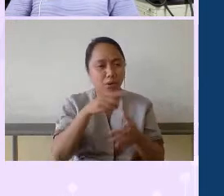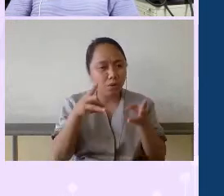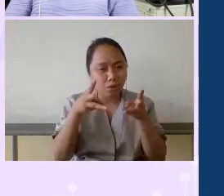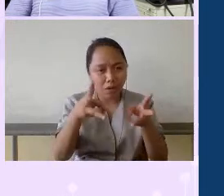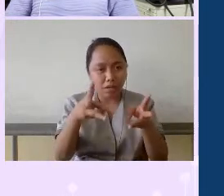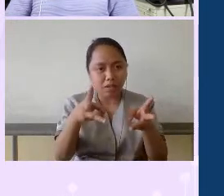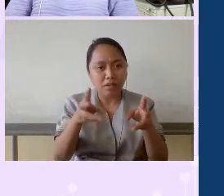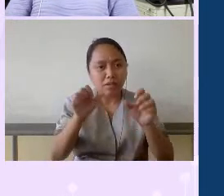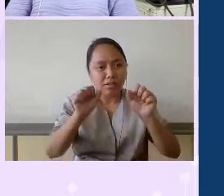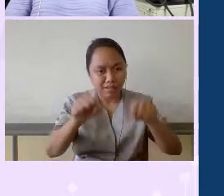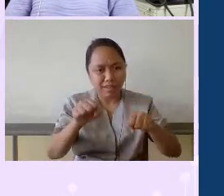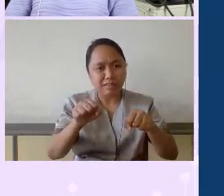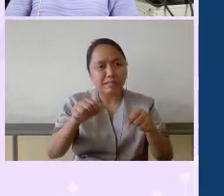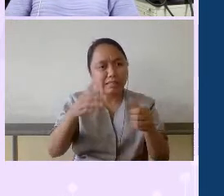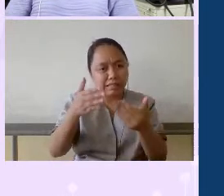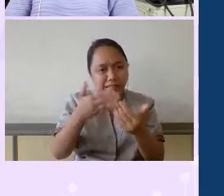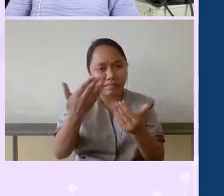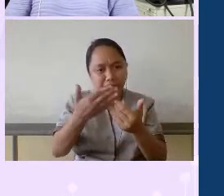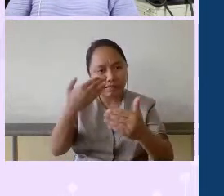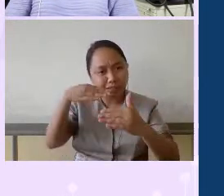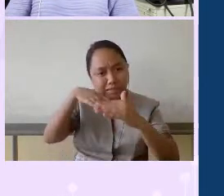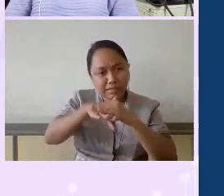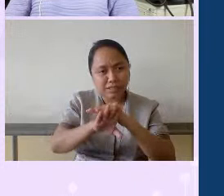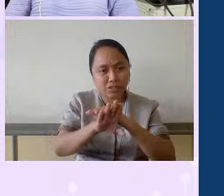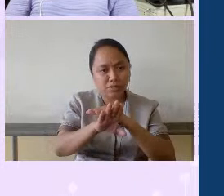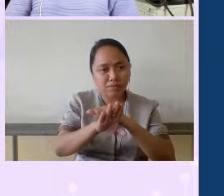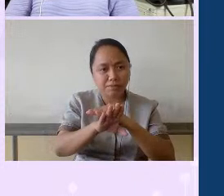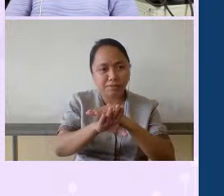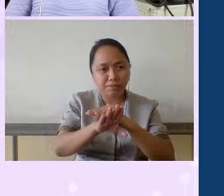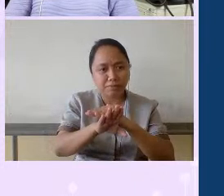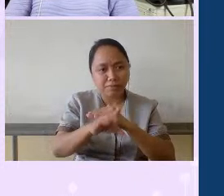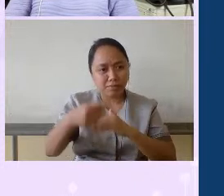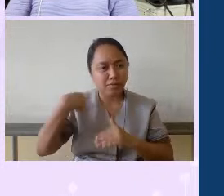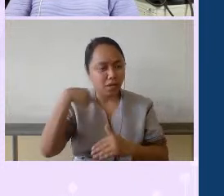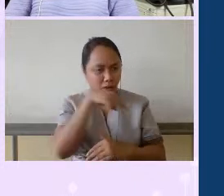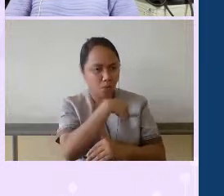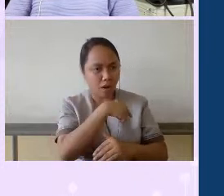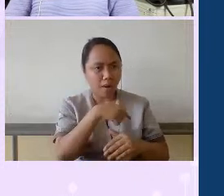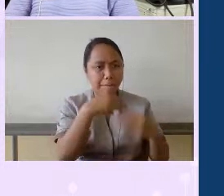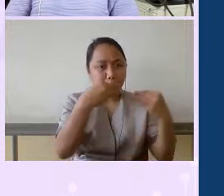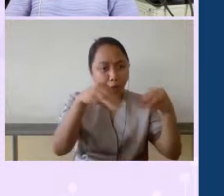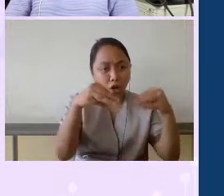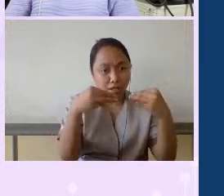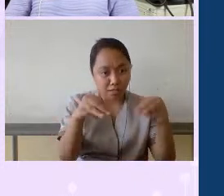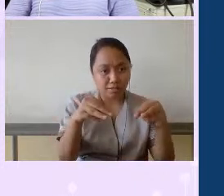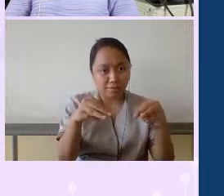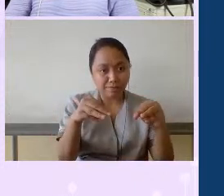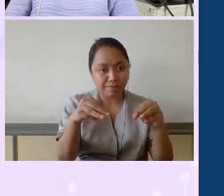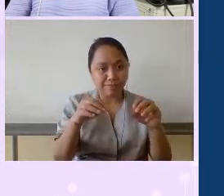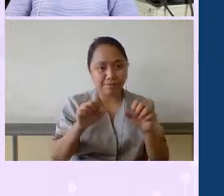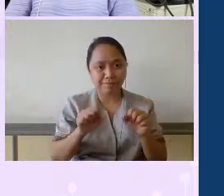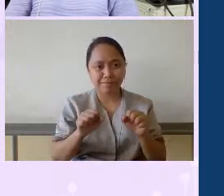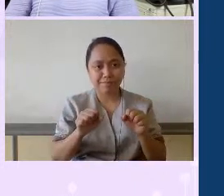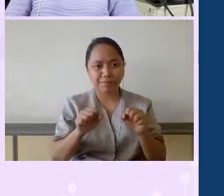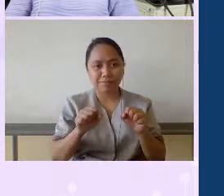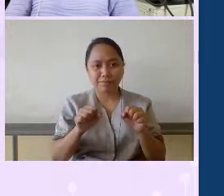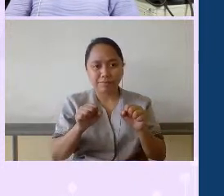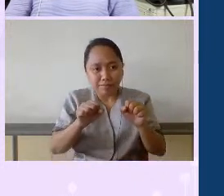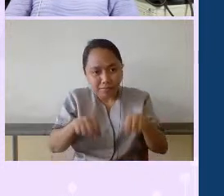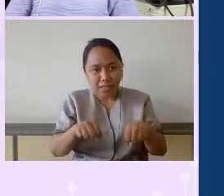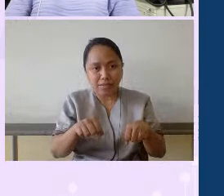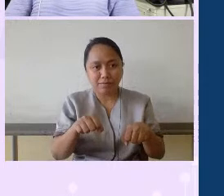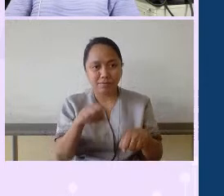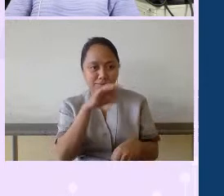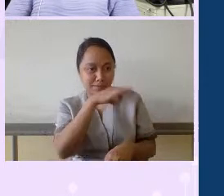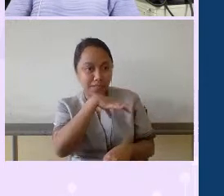madaling makapasok sa ating labor market, at doon po ay mag-navigate tayo para tayo ay